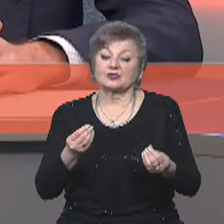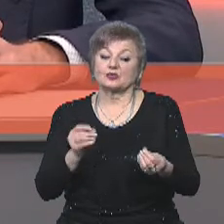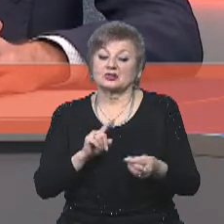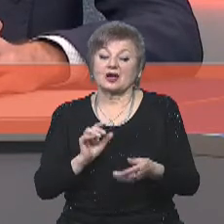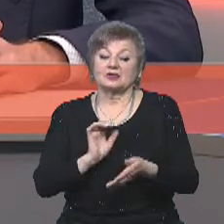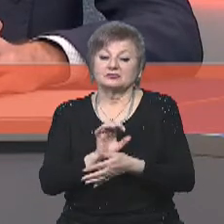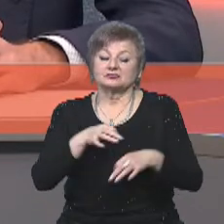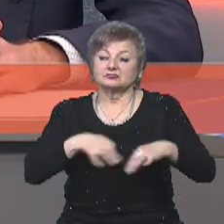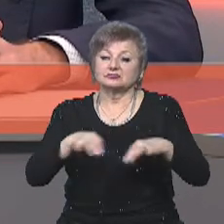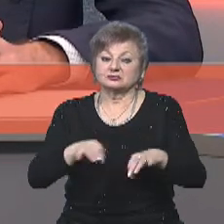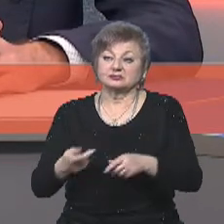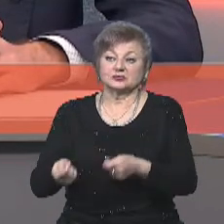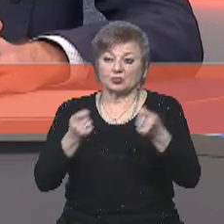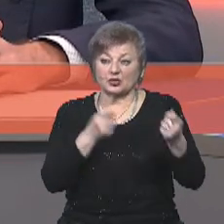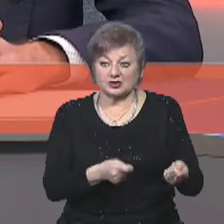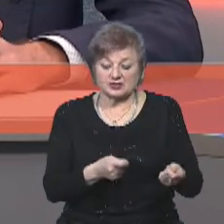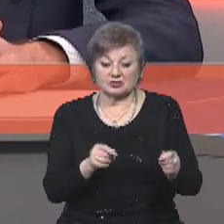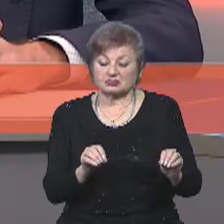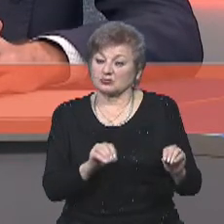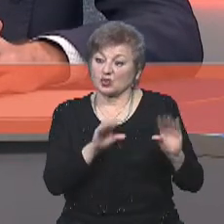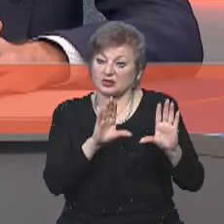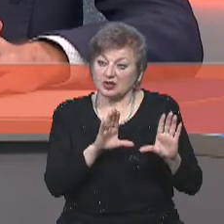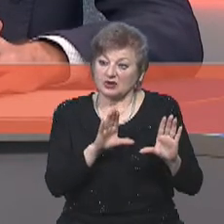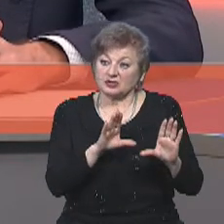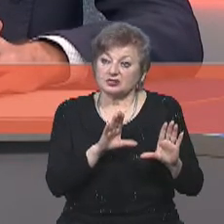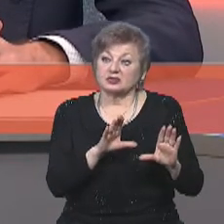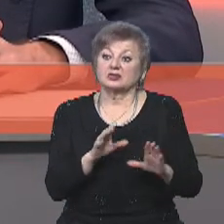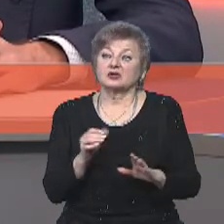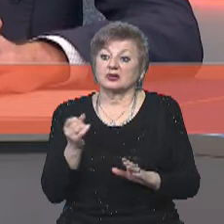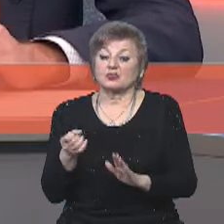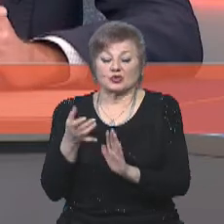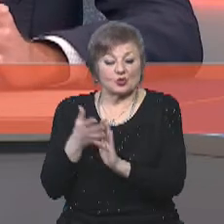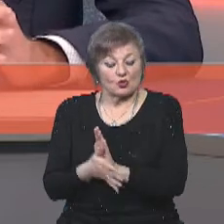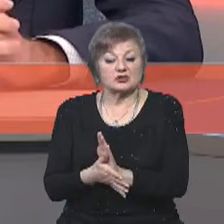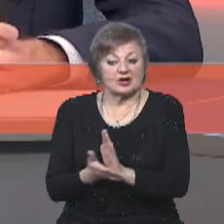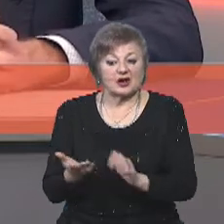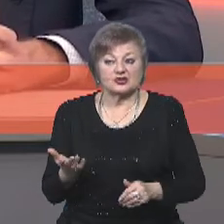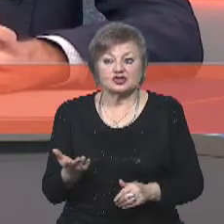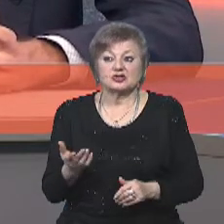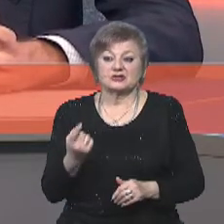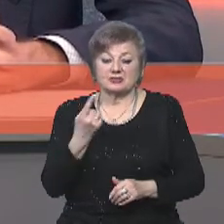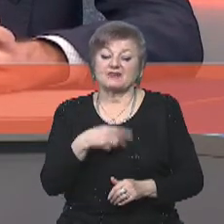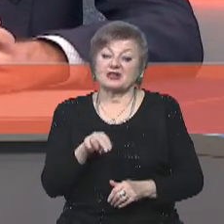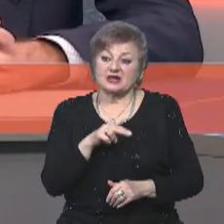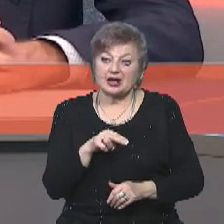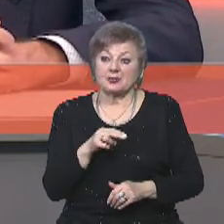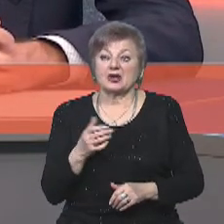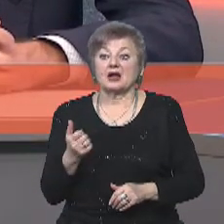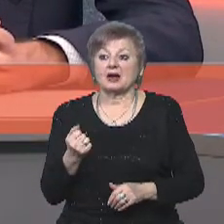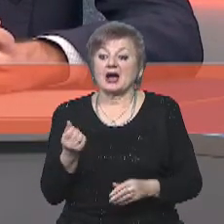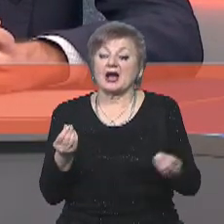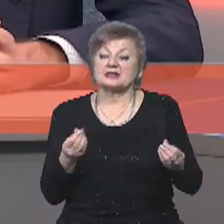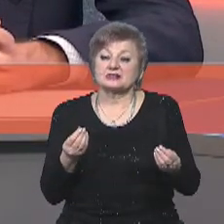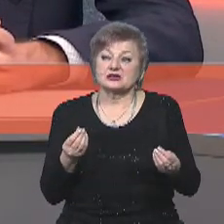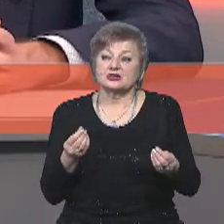транспортировку утвердят и, само собой, повысится у него затратная часть 1 декабря, а